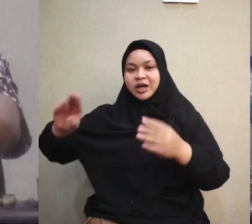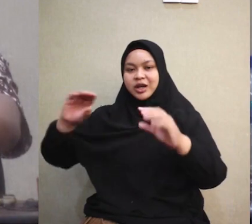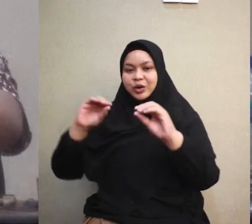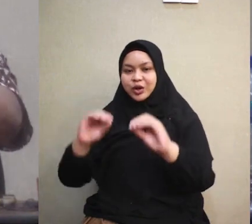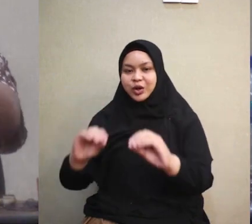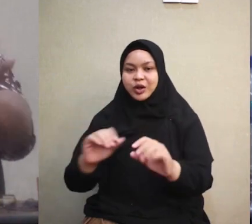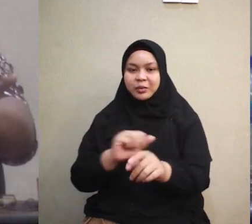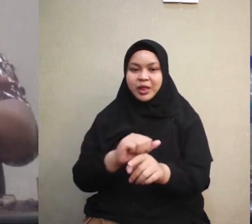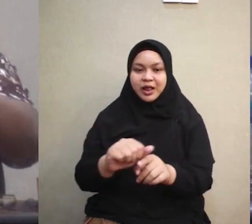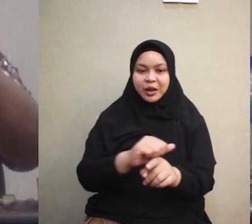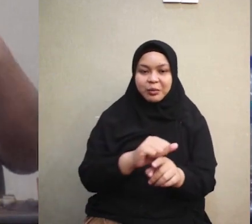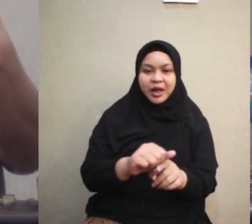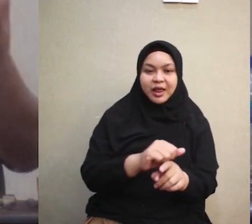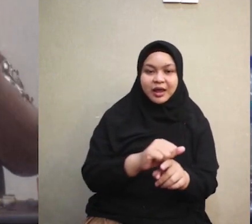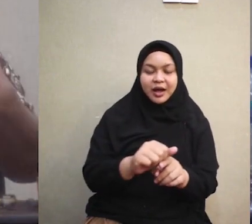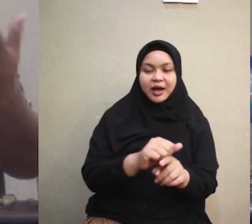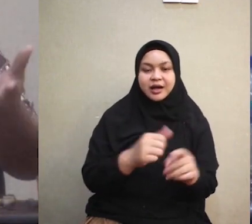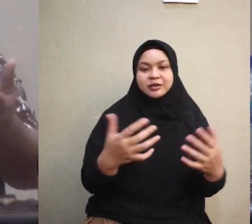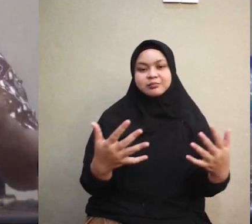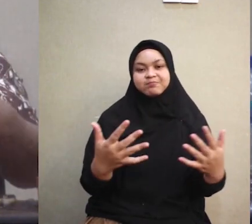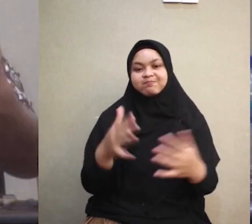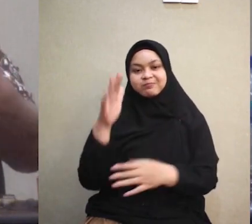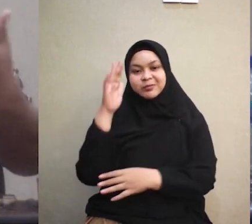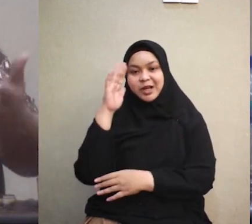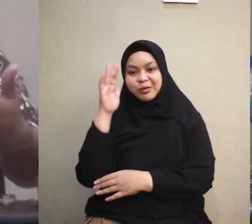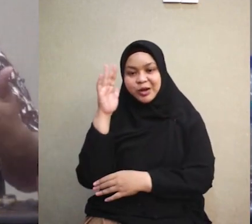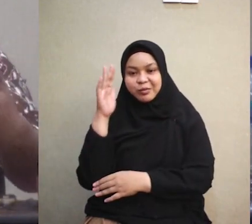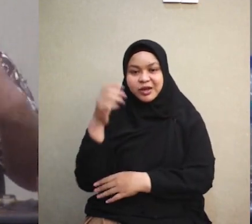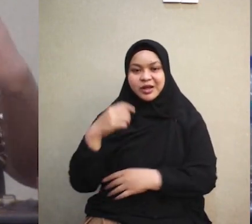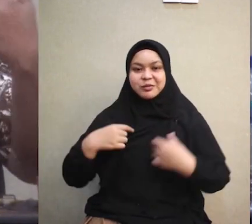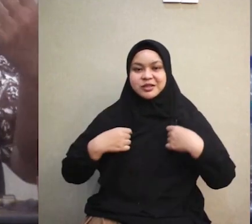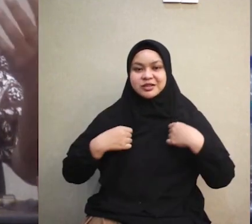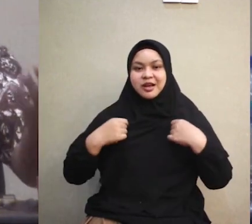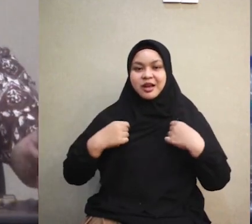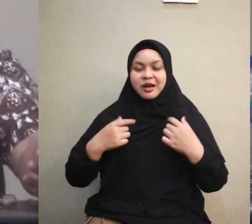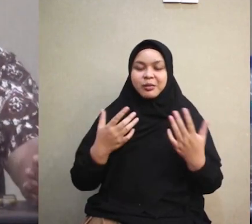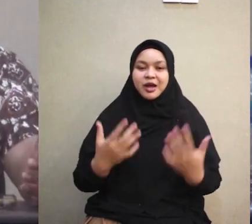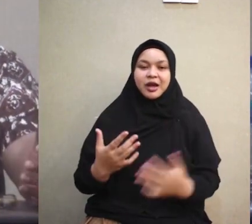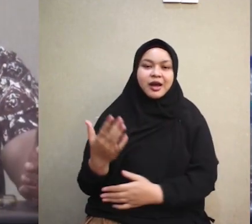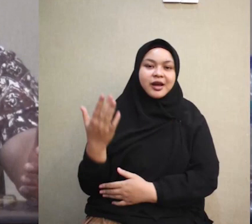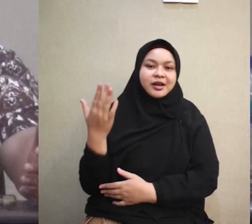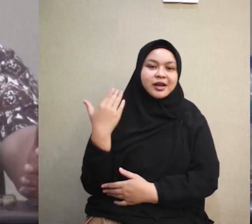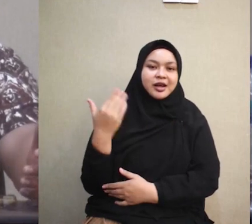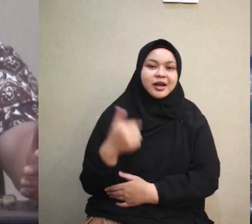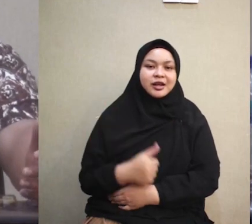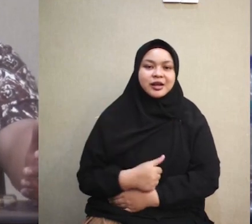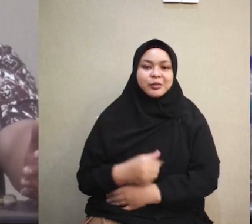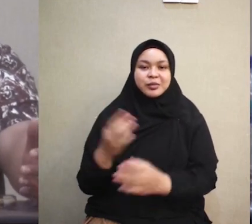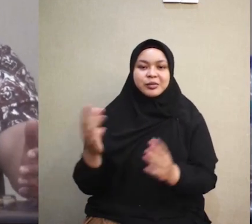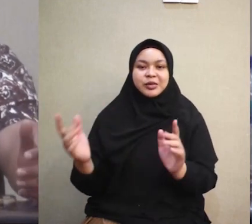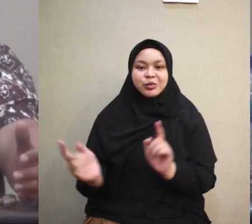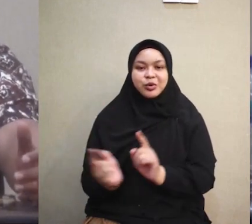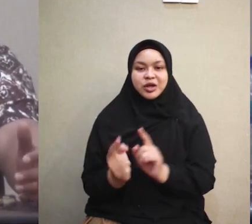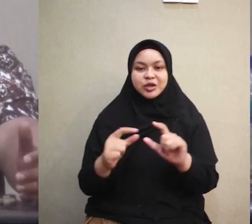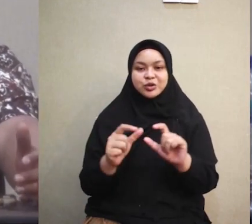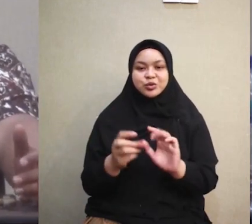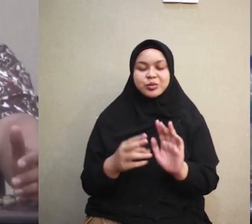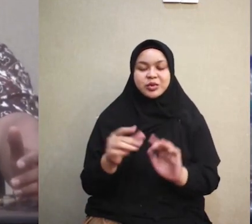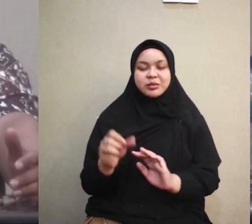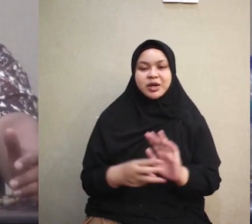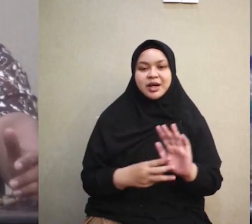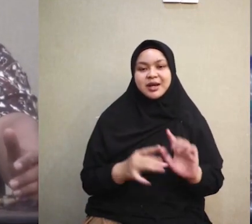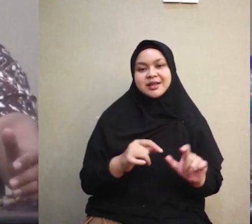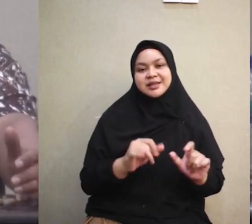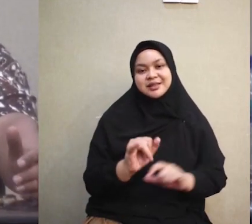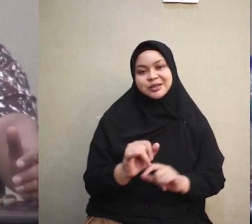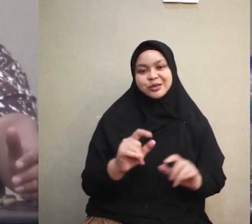di pelatihan-pelatihan aparat yang berseragam tadi kemudian Iya dan bis itu bisa mengubah